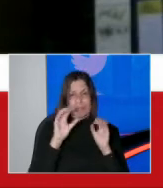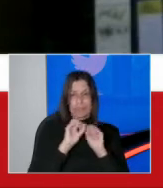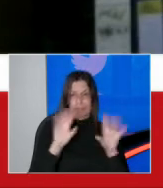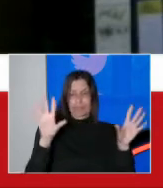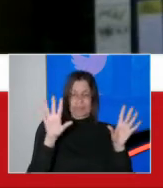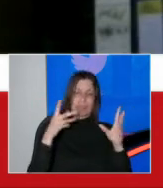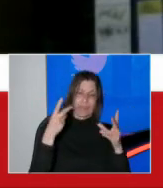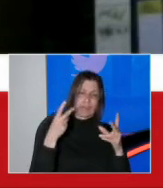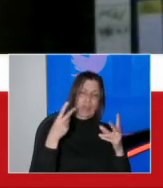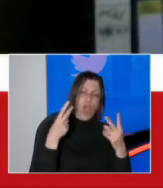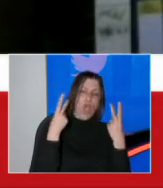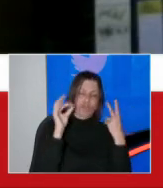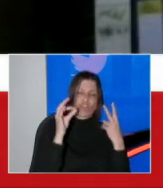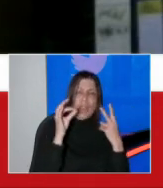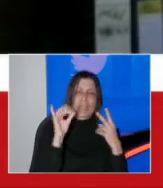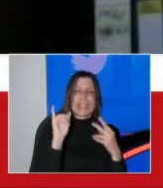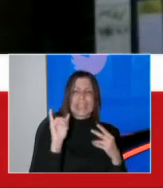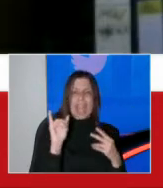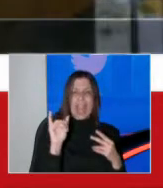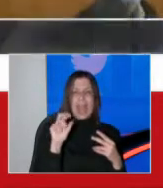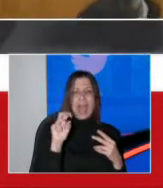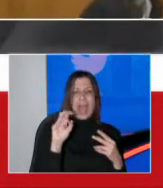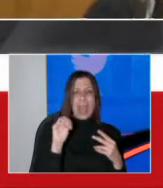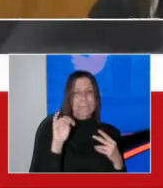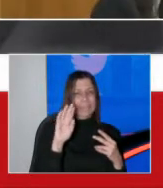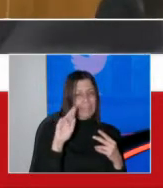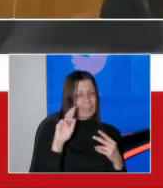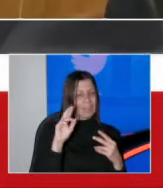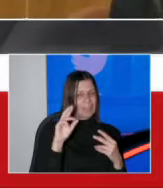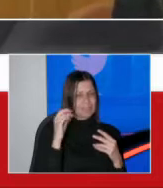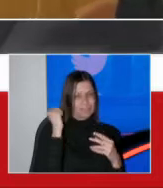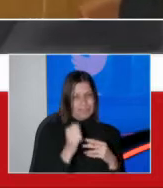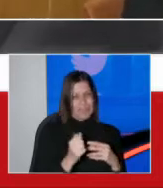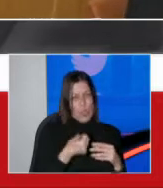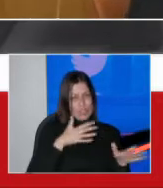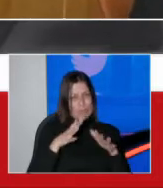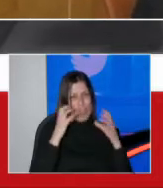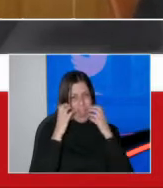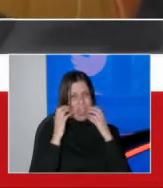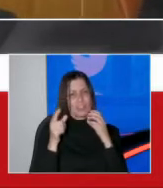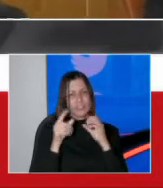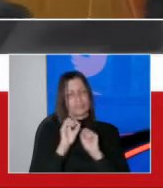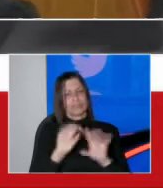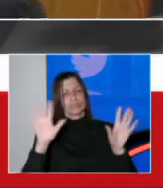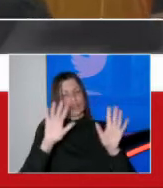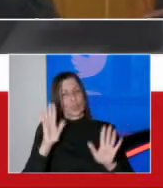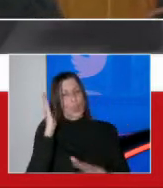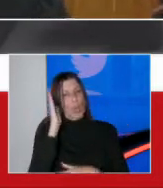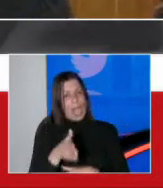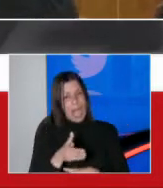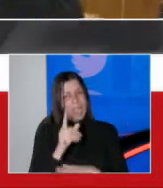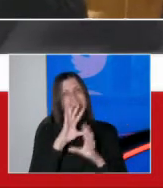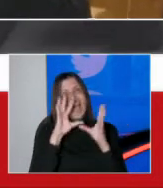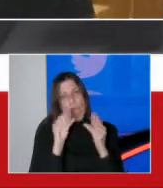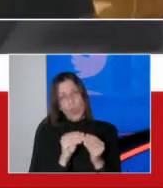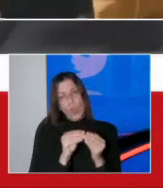והחשוב של יגאל עמיר, שחלק ממנו עובר בשידור חי, ובעצם כולו עובר